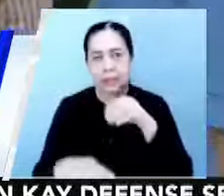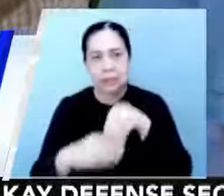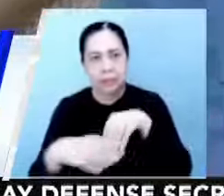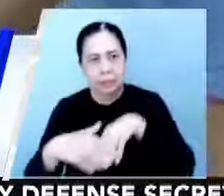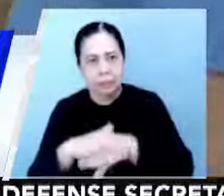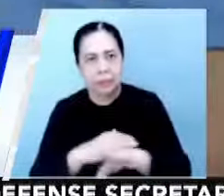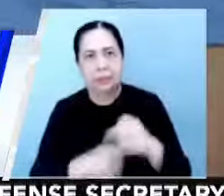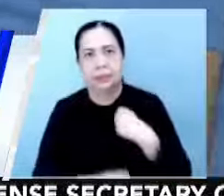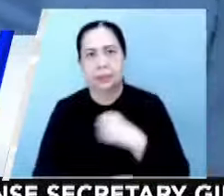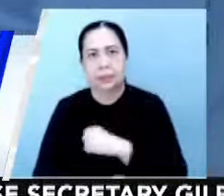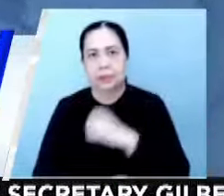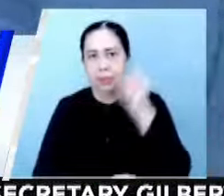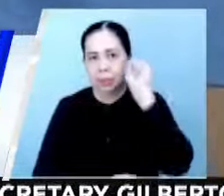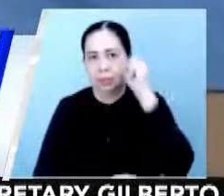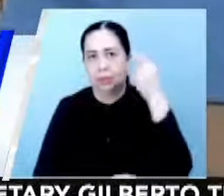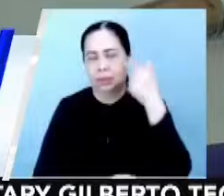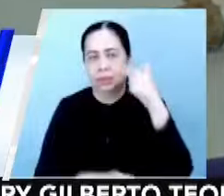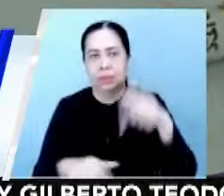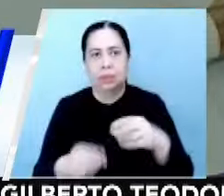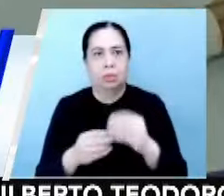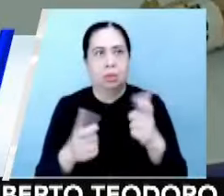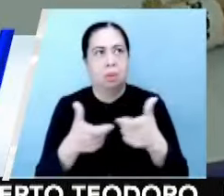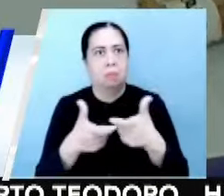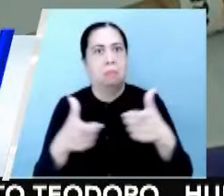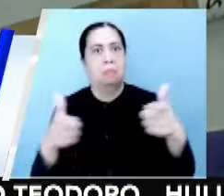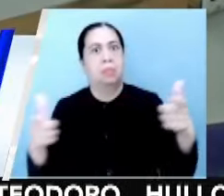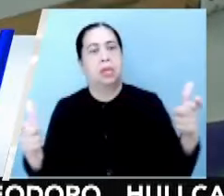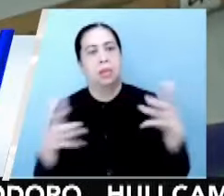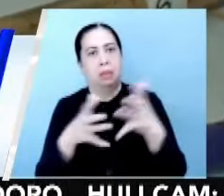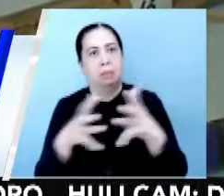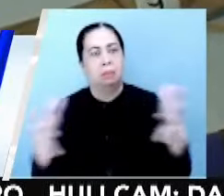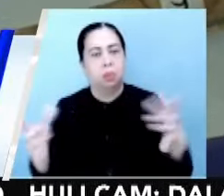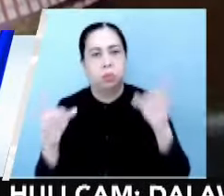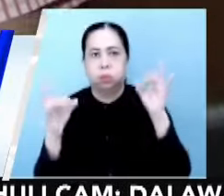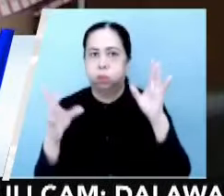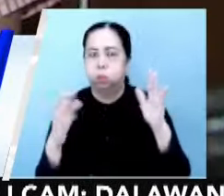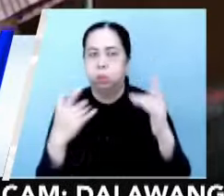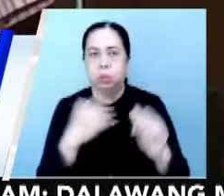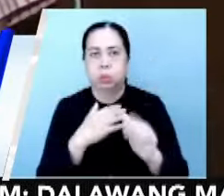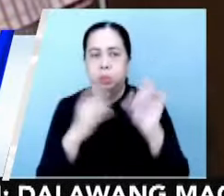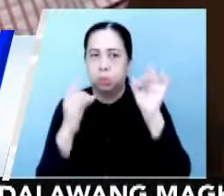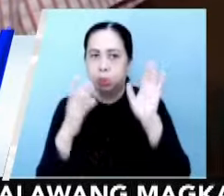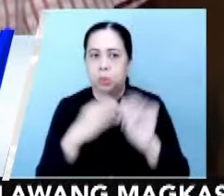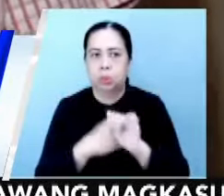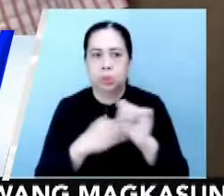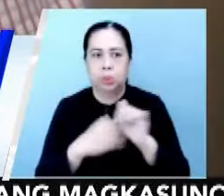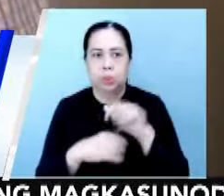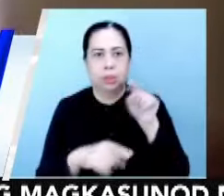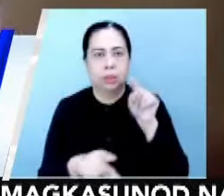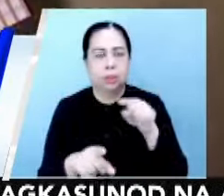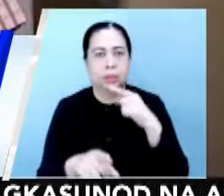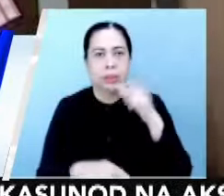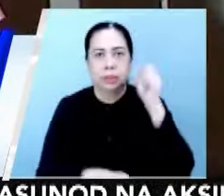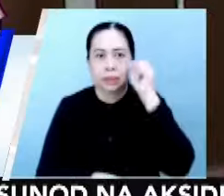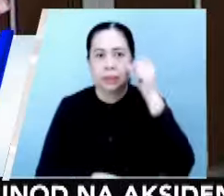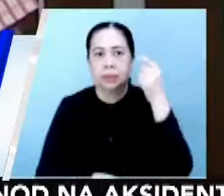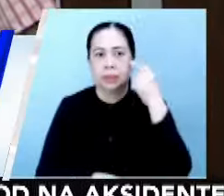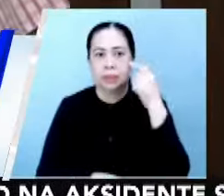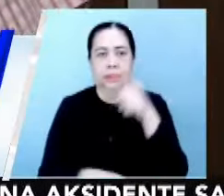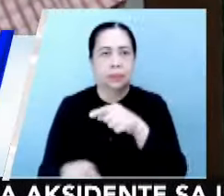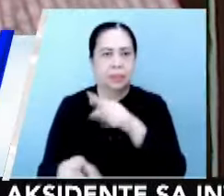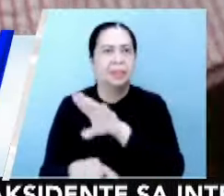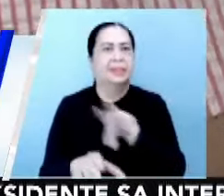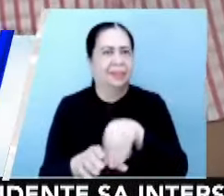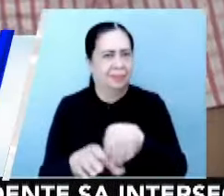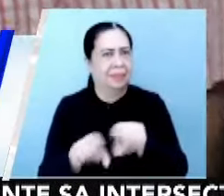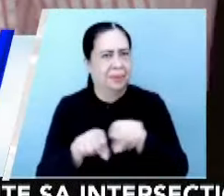porak ito na raw ang pinakamalaki at pinakabrutal na Pogo na nakita niya itinuro ni galan si go na sangkot din daw sa